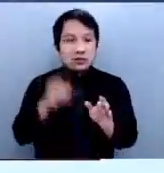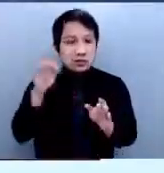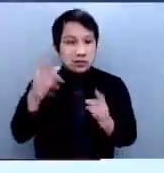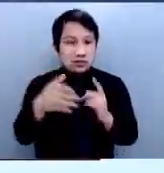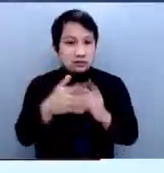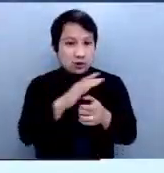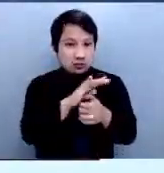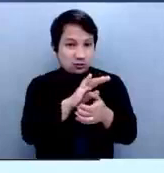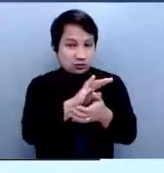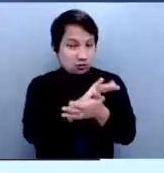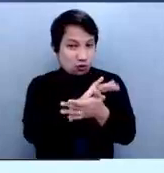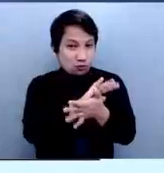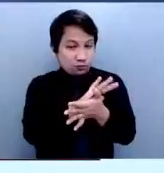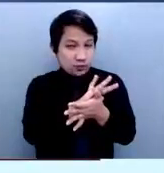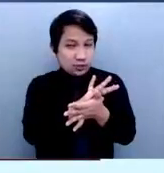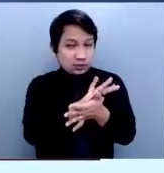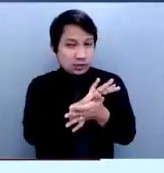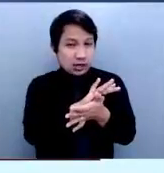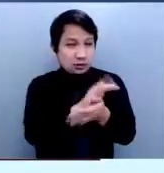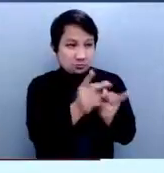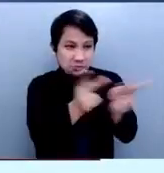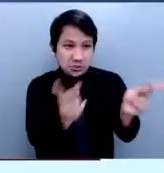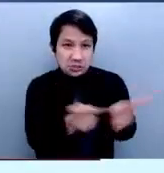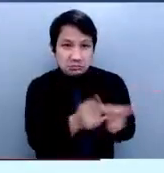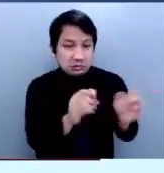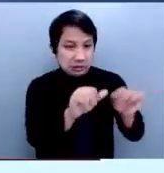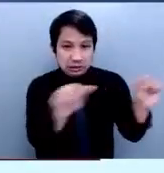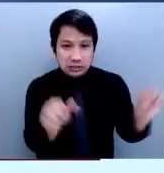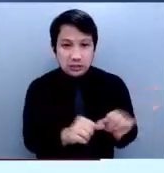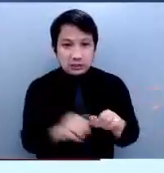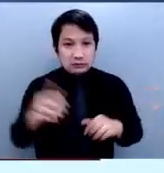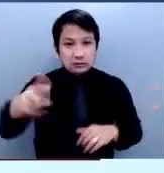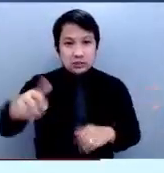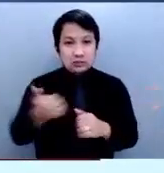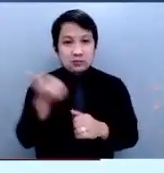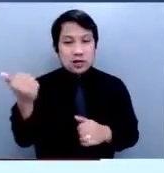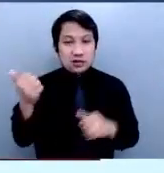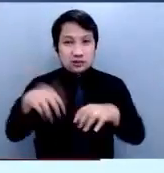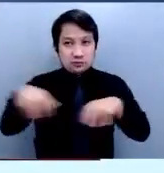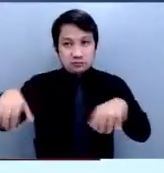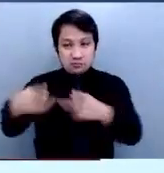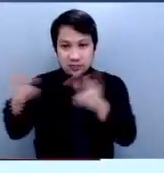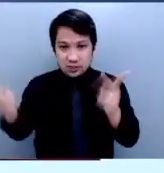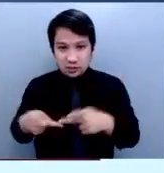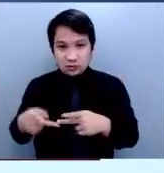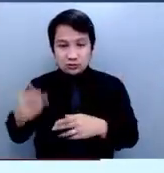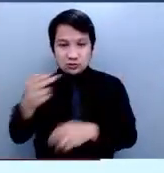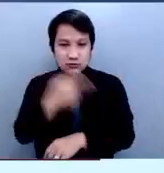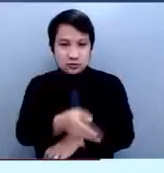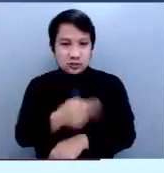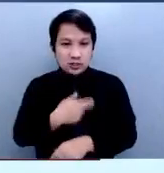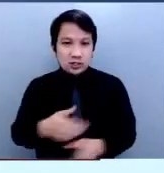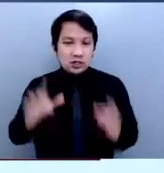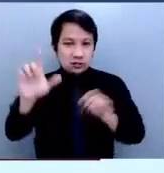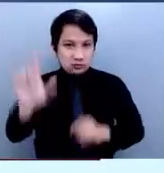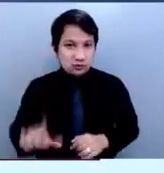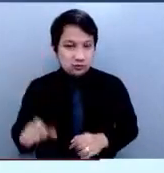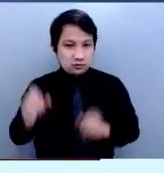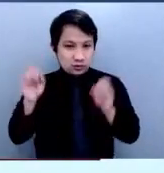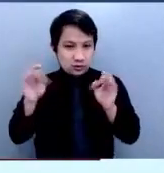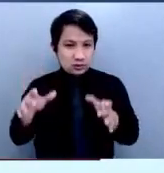o COVID-19 area. Moderate risk kung sa ibang parte ng ospital kayo naka-assign at low risk kung